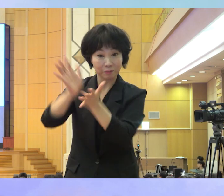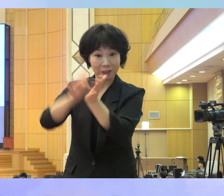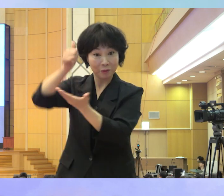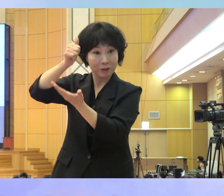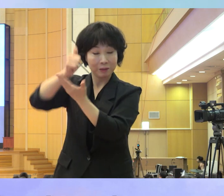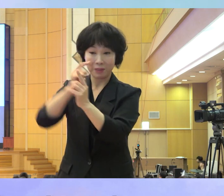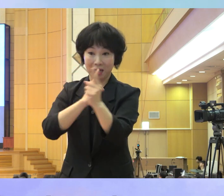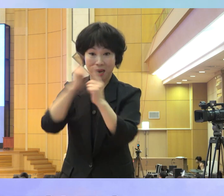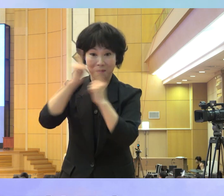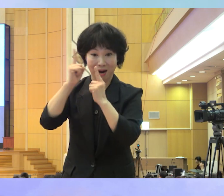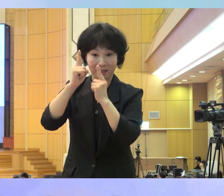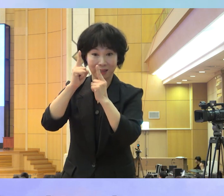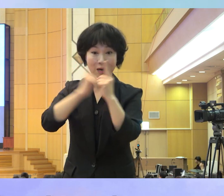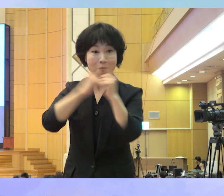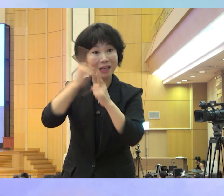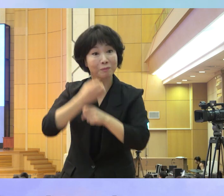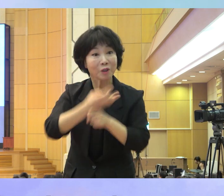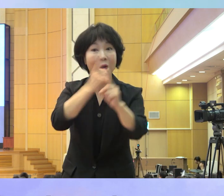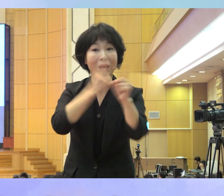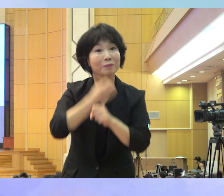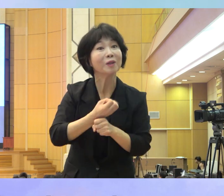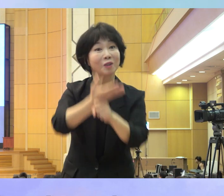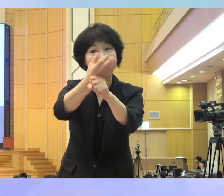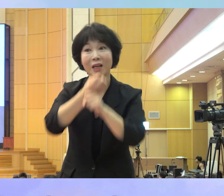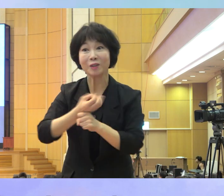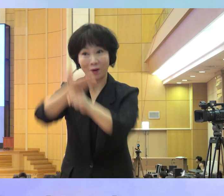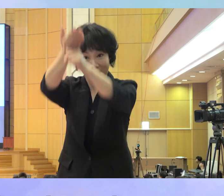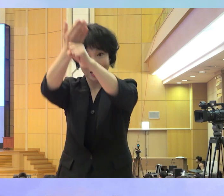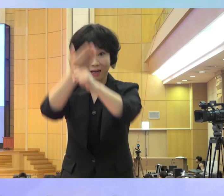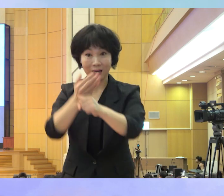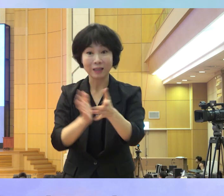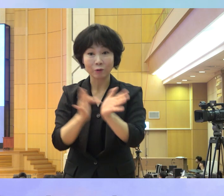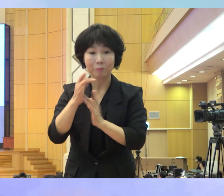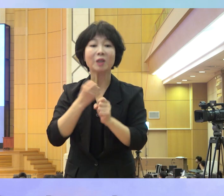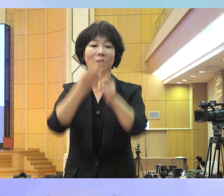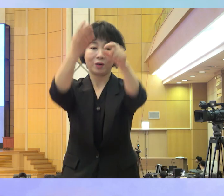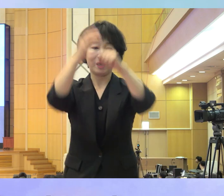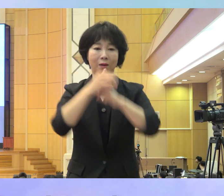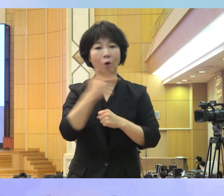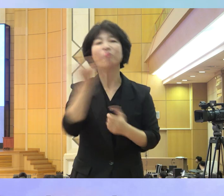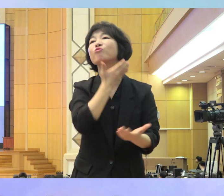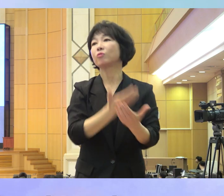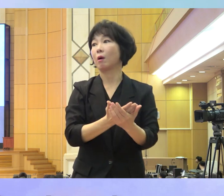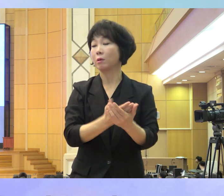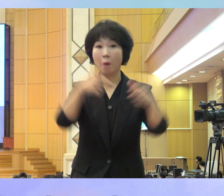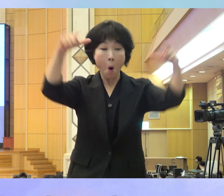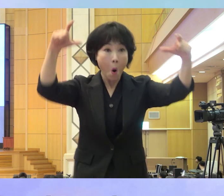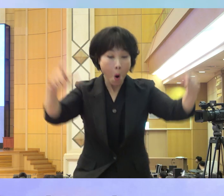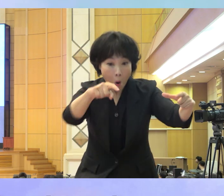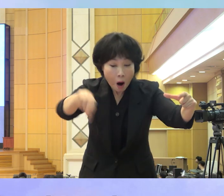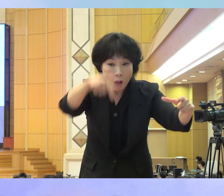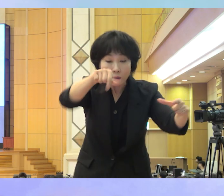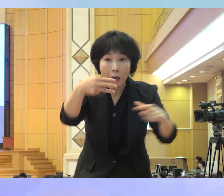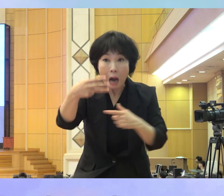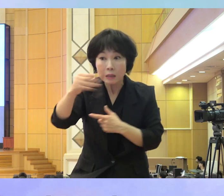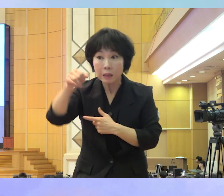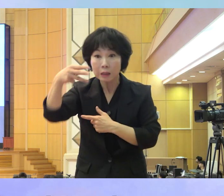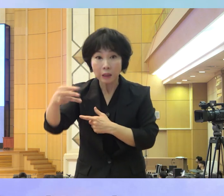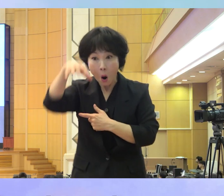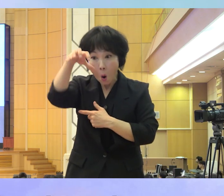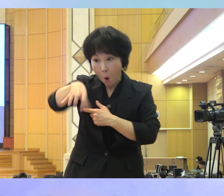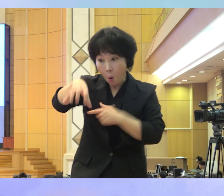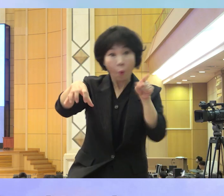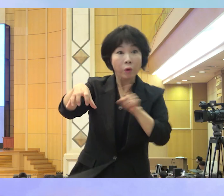전해주시되 어떤 말씀을 갈릴리에서 전해줬느냐, 참 중요합니다. 각처에 다니면서 예수님